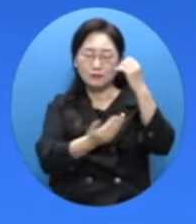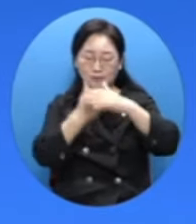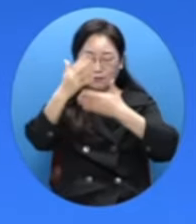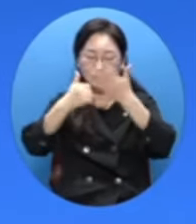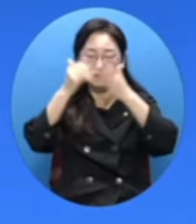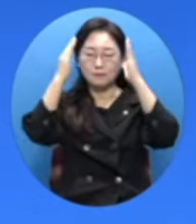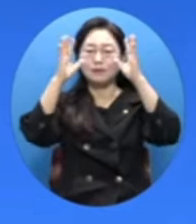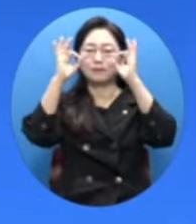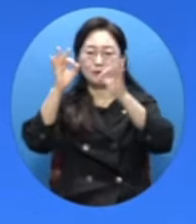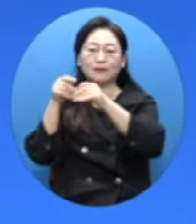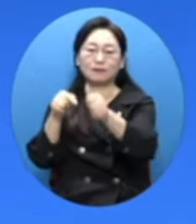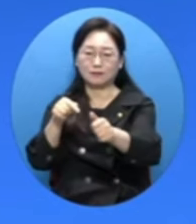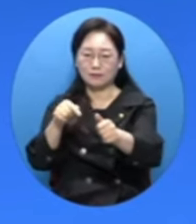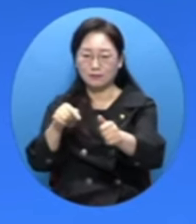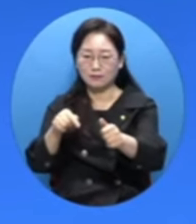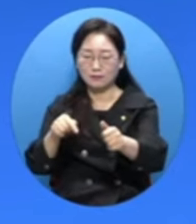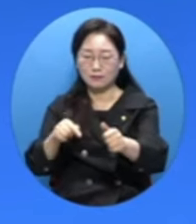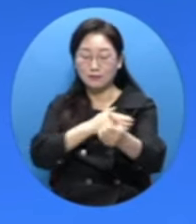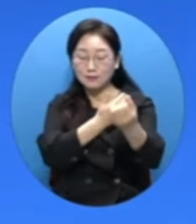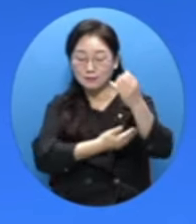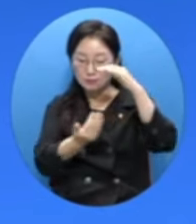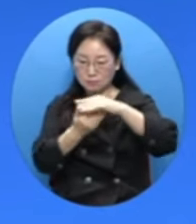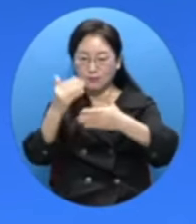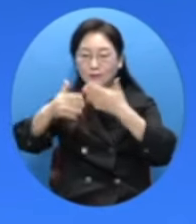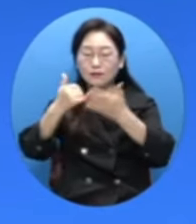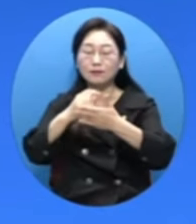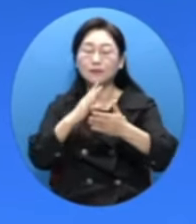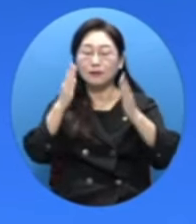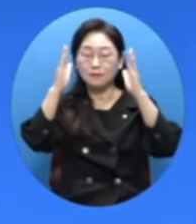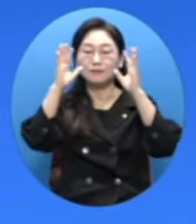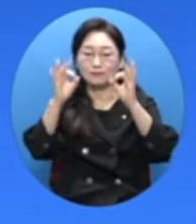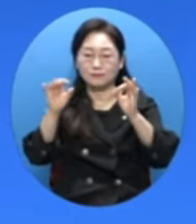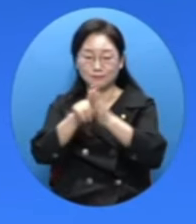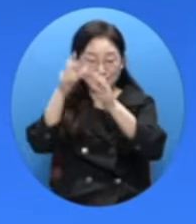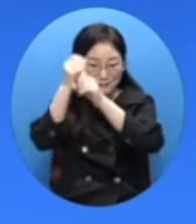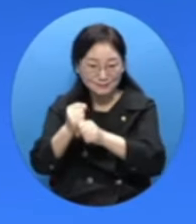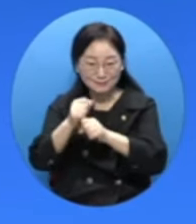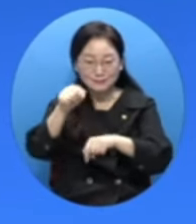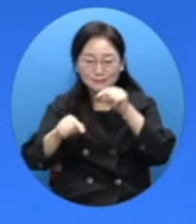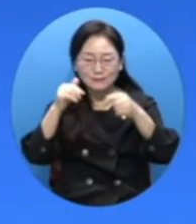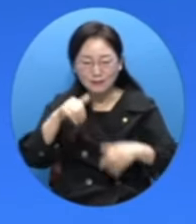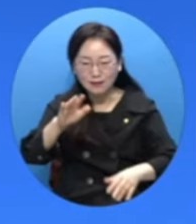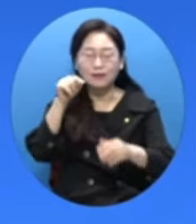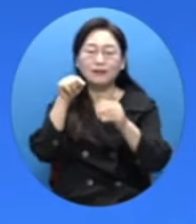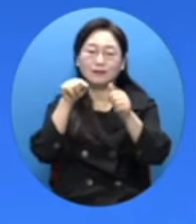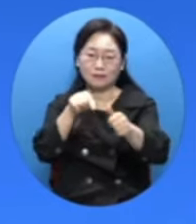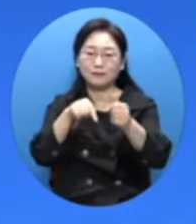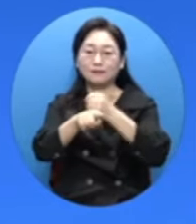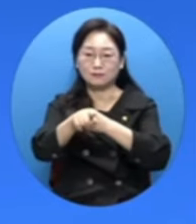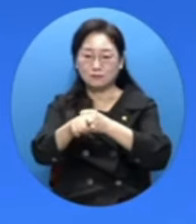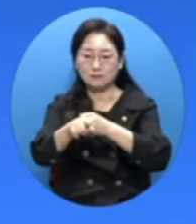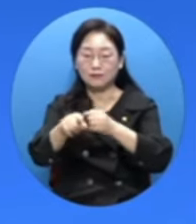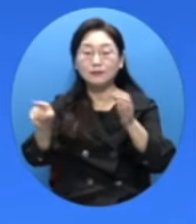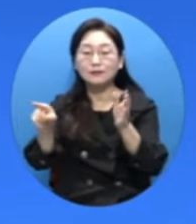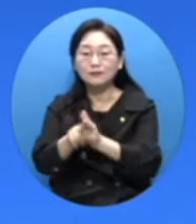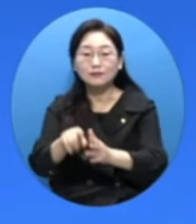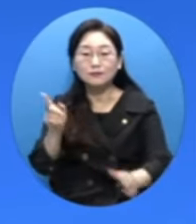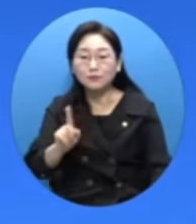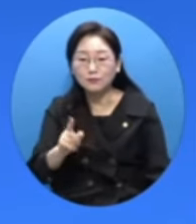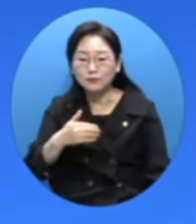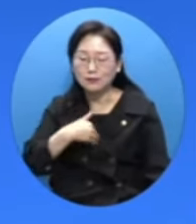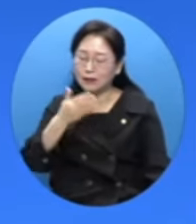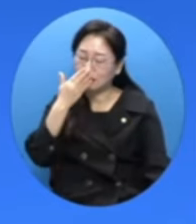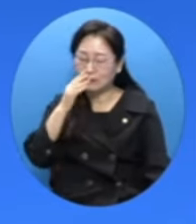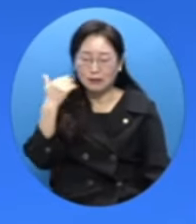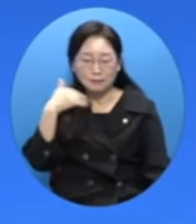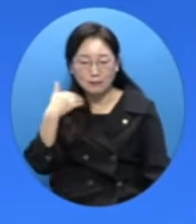바라보아라. 전능한 하나님만 바라보아라. 하나님만 믿고 의지하고 나가라는 것입니다. 신앙생활은 뭐냐? 나는 할 수 없고 주님이